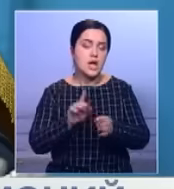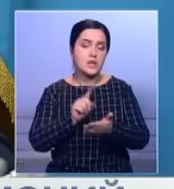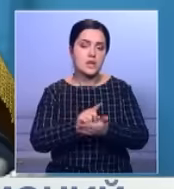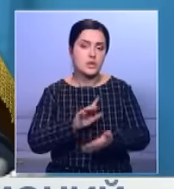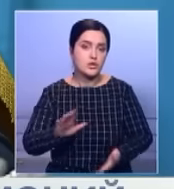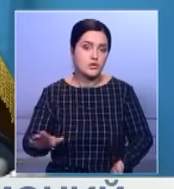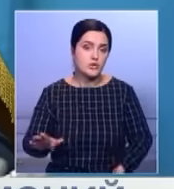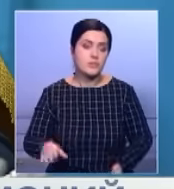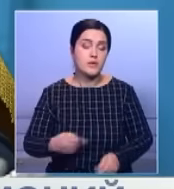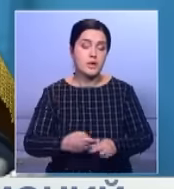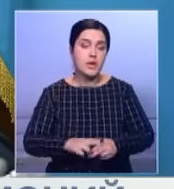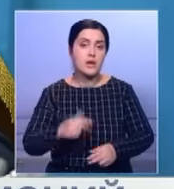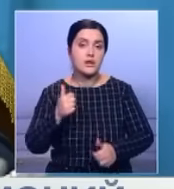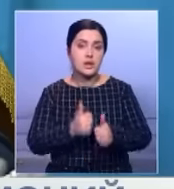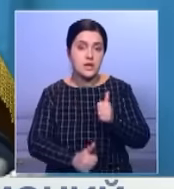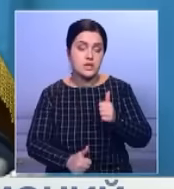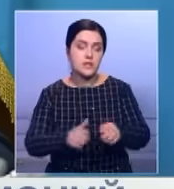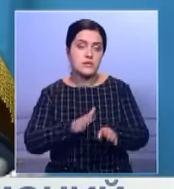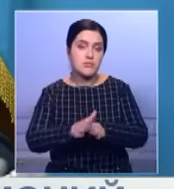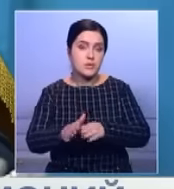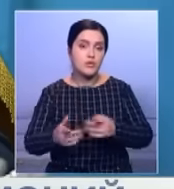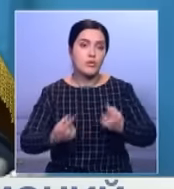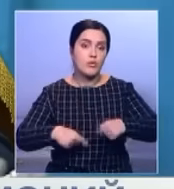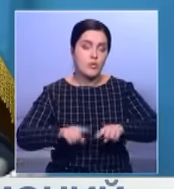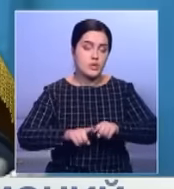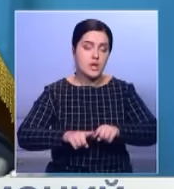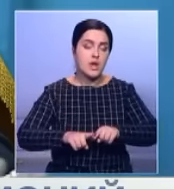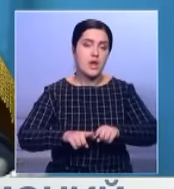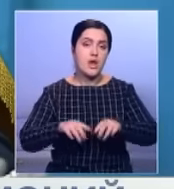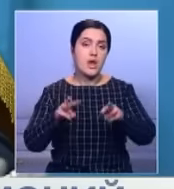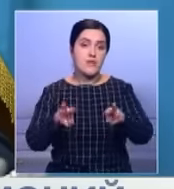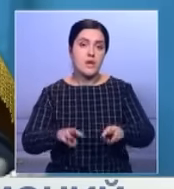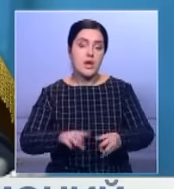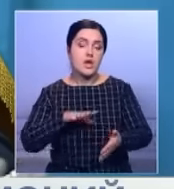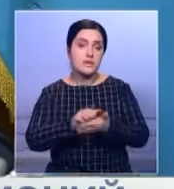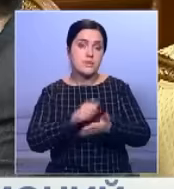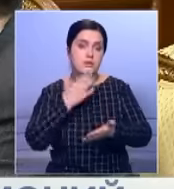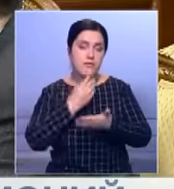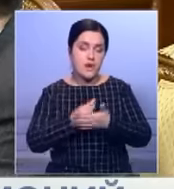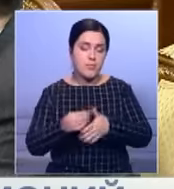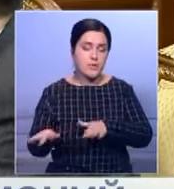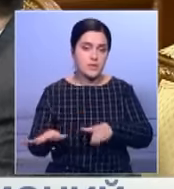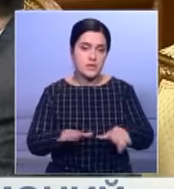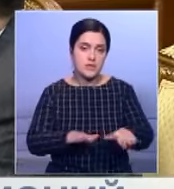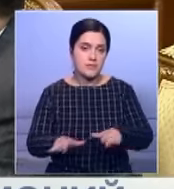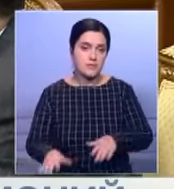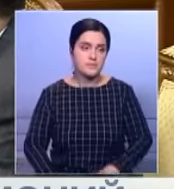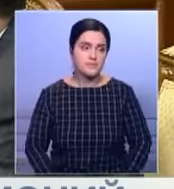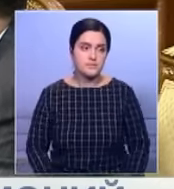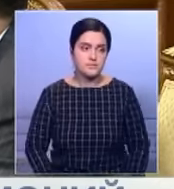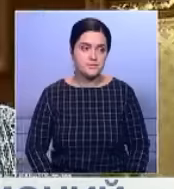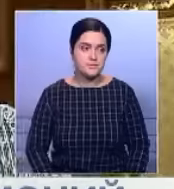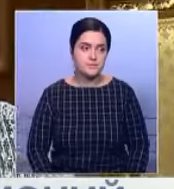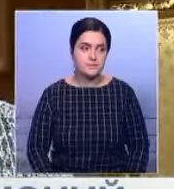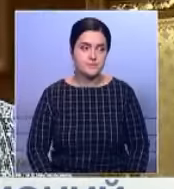Поэтому каждый орган власти должен заниматься своим делом. То, что сегодня мы